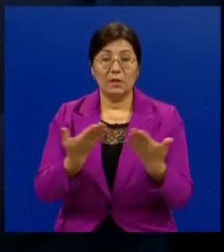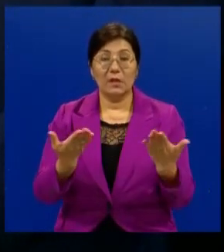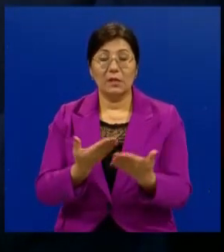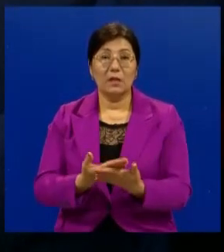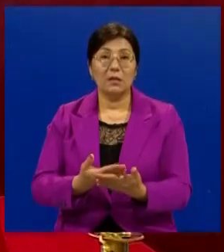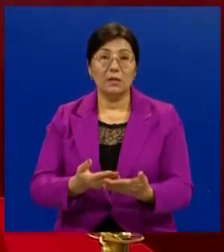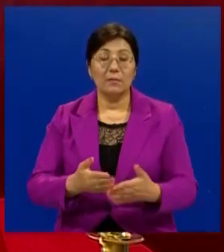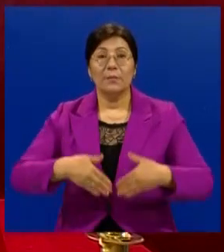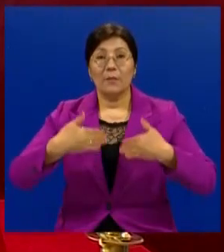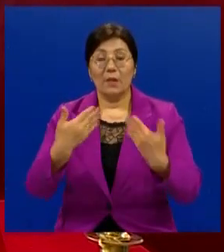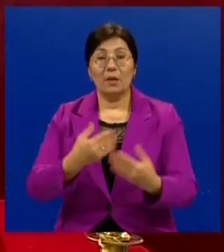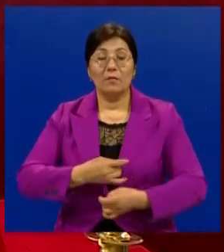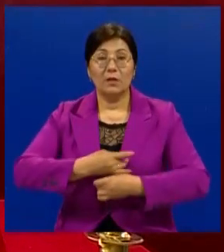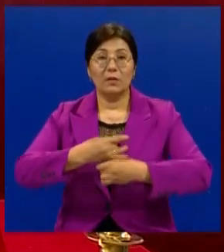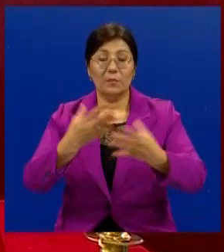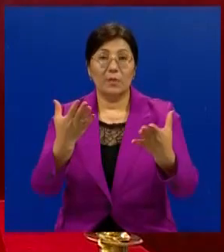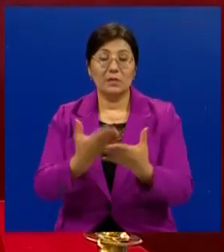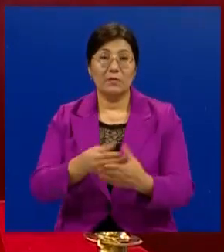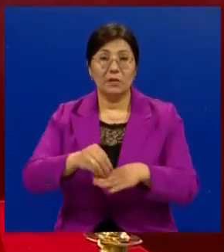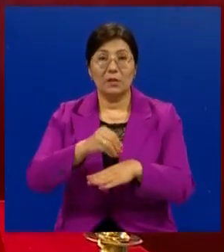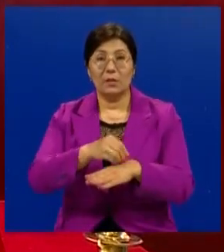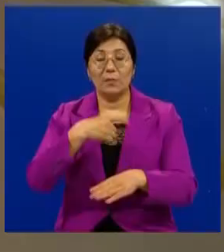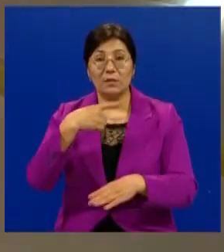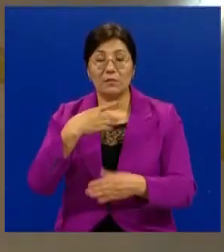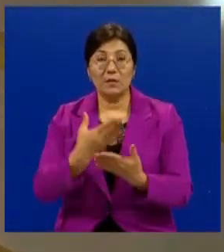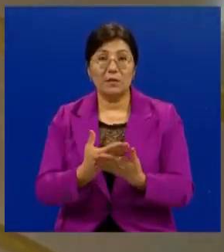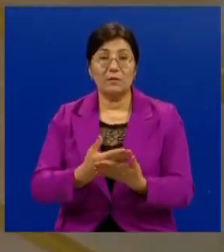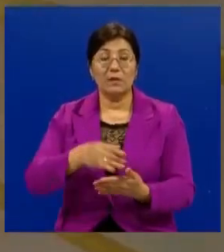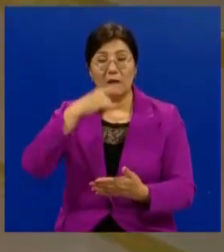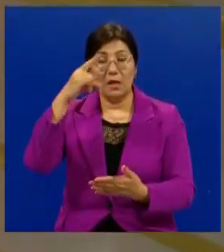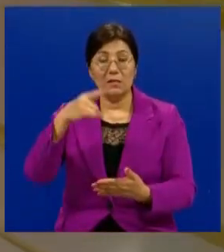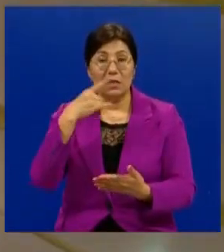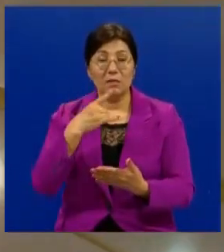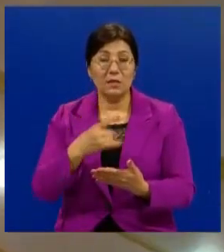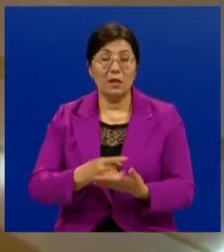виновникам торжества, аким области отметил, что тяга к искусству у казахского народа насчитывает